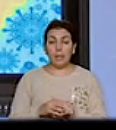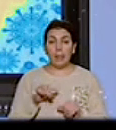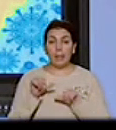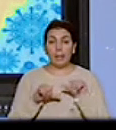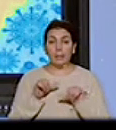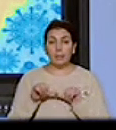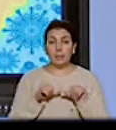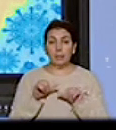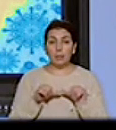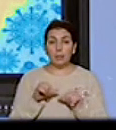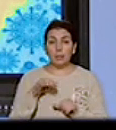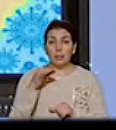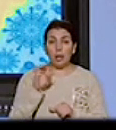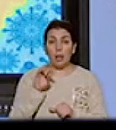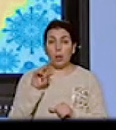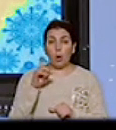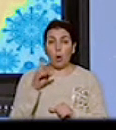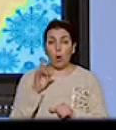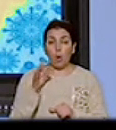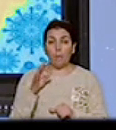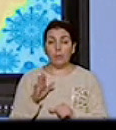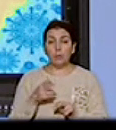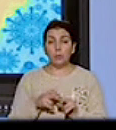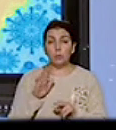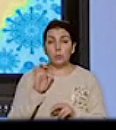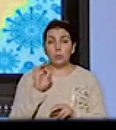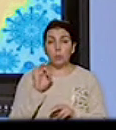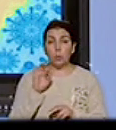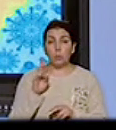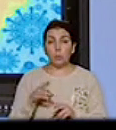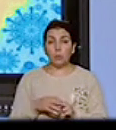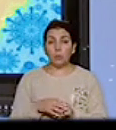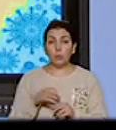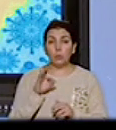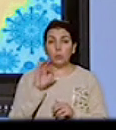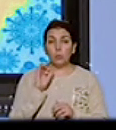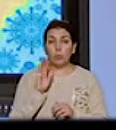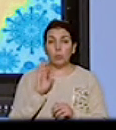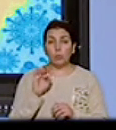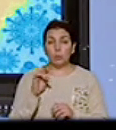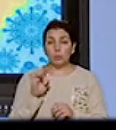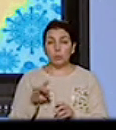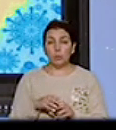Лентяй, ялкоу, сурок, сугур,